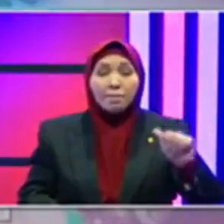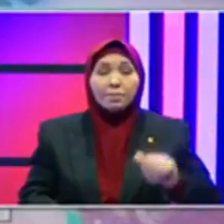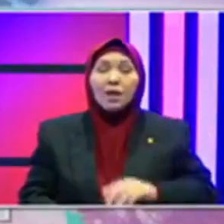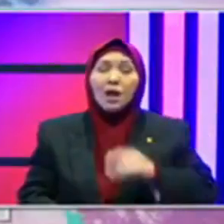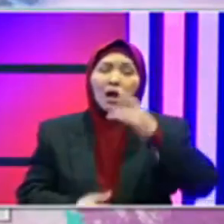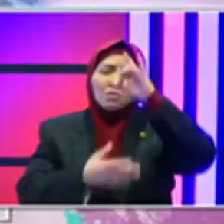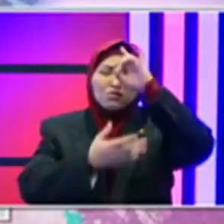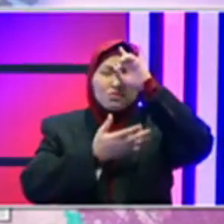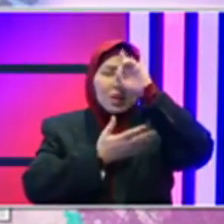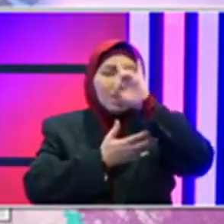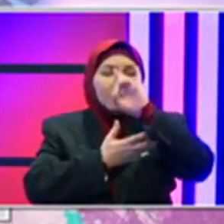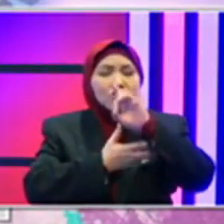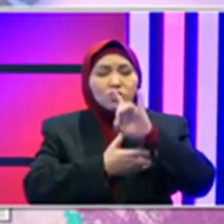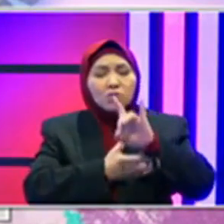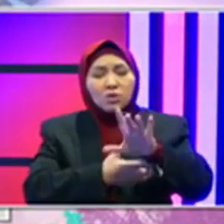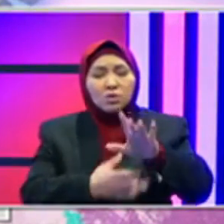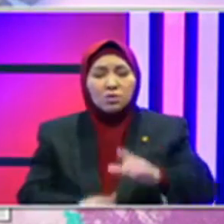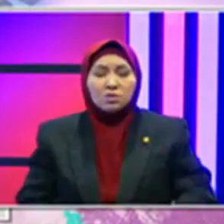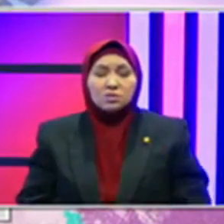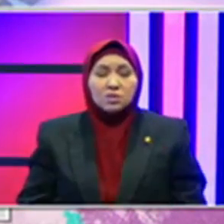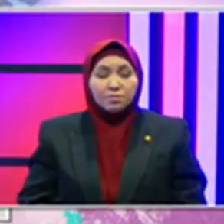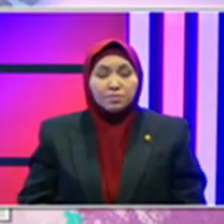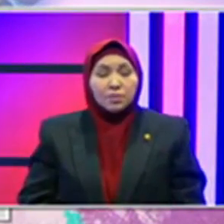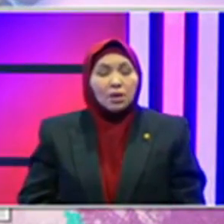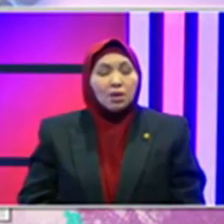أعوذ بالله من الشيطان الرجيم.